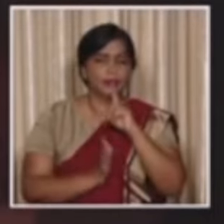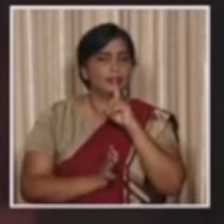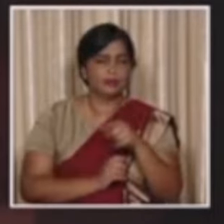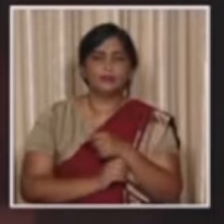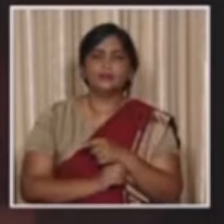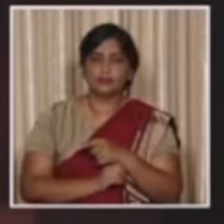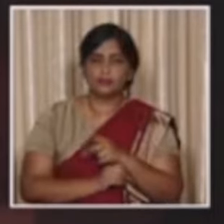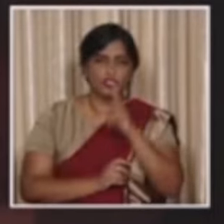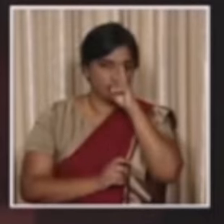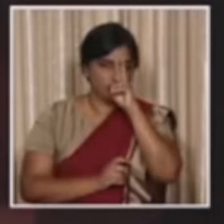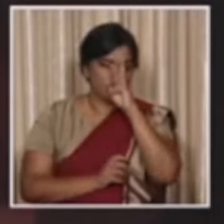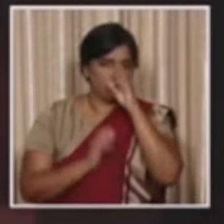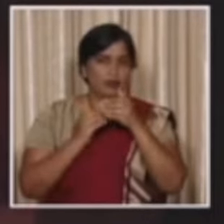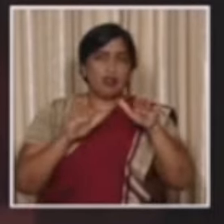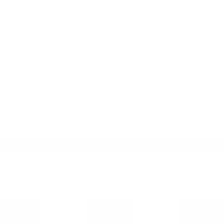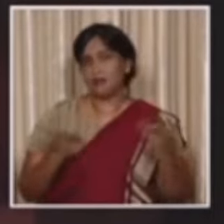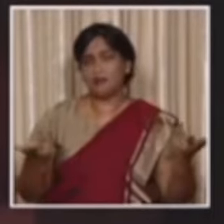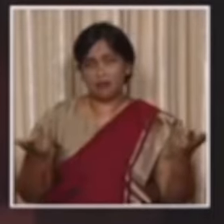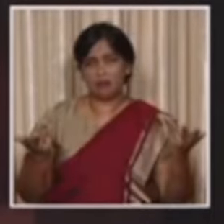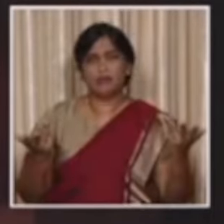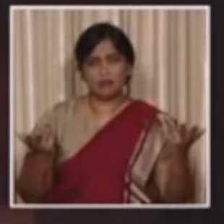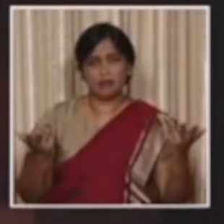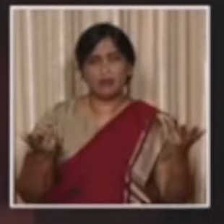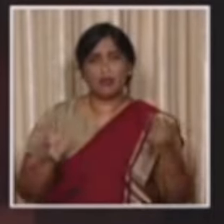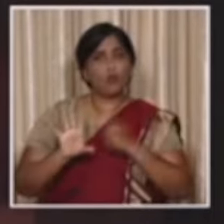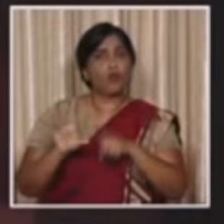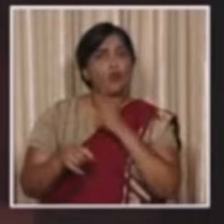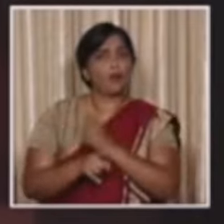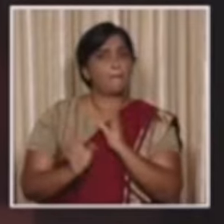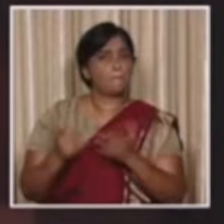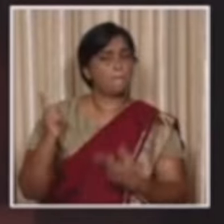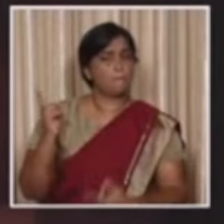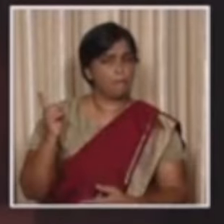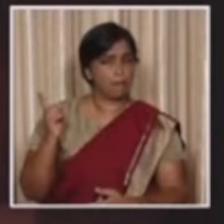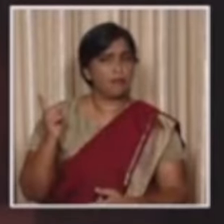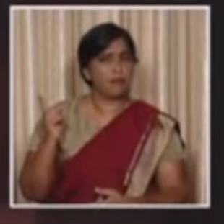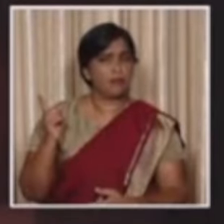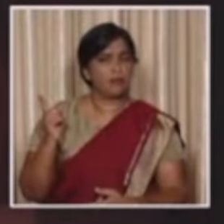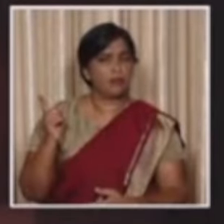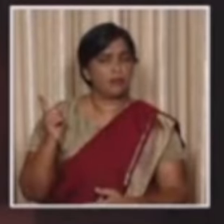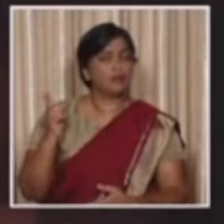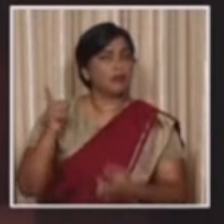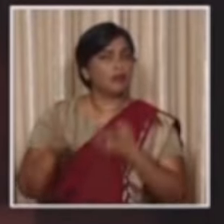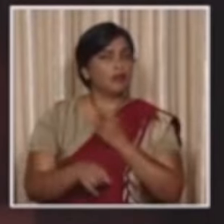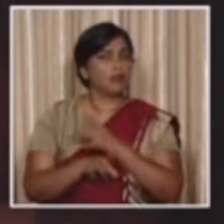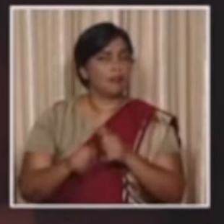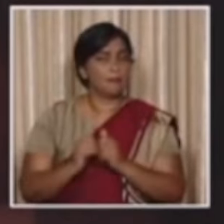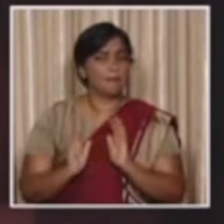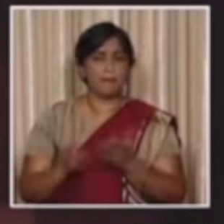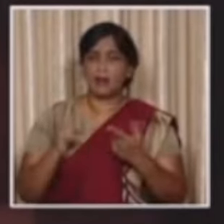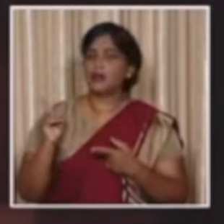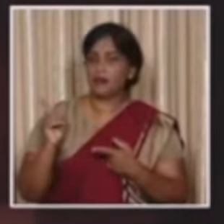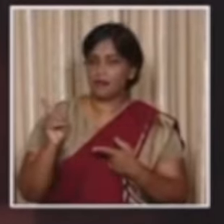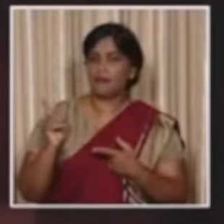කරනවා සති දෙක තුනක් දරුවන්ට බලාගෙන ඉන්න බෑ. මොකද ඒගොල්ලන්ගේ කෝස් එක නෑ කොළගෙන. නෑ ඒගොල්ලන්ගේ කෝස් එක දැනටමත් පටන් අරගෙන